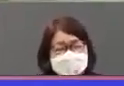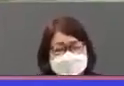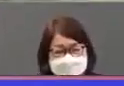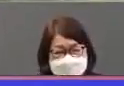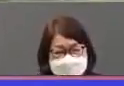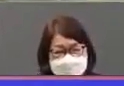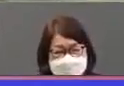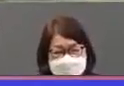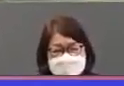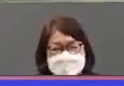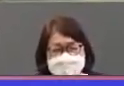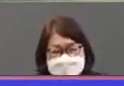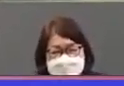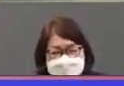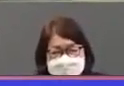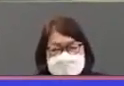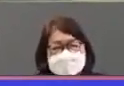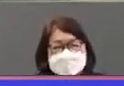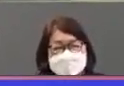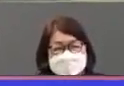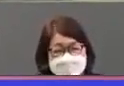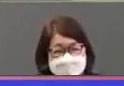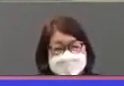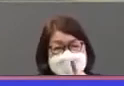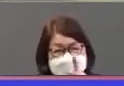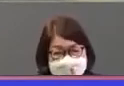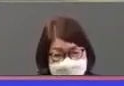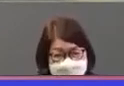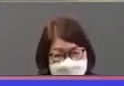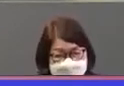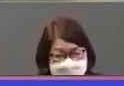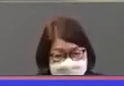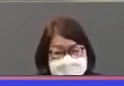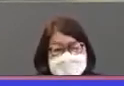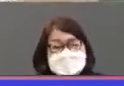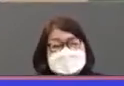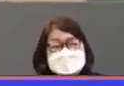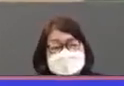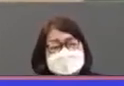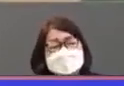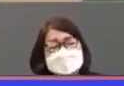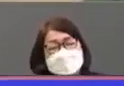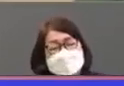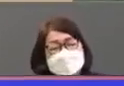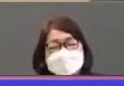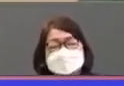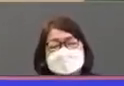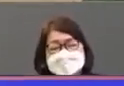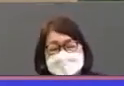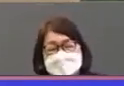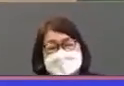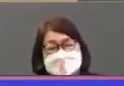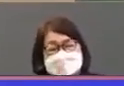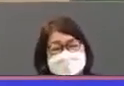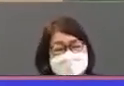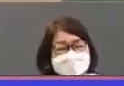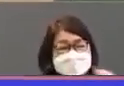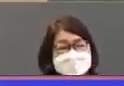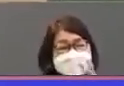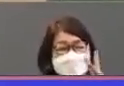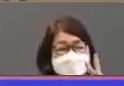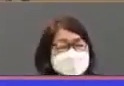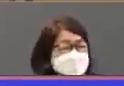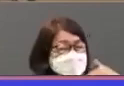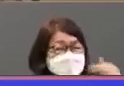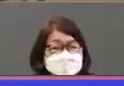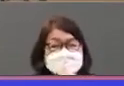โอ้โห90,000ล้าน 92,000 ล้านบาท 92,000 ล้านบาท โอ้ โหเยอะนะ 90,000 กว่าล้านบ